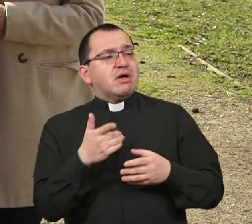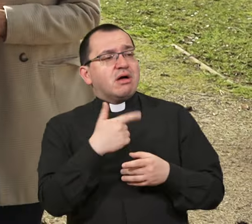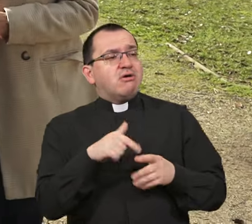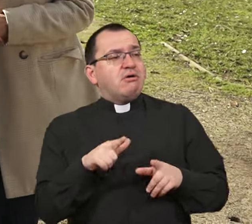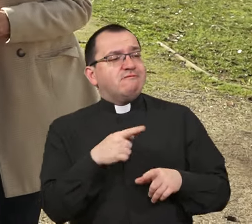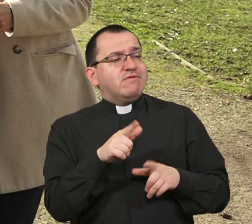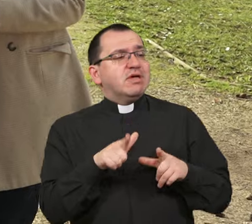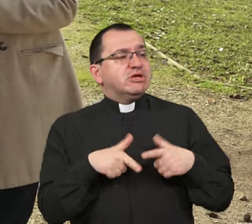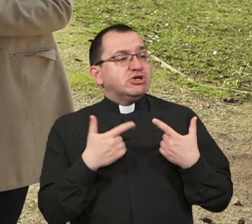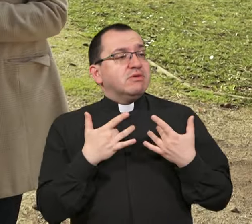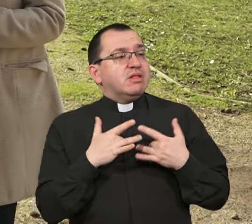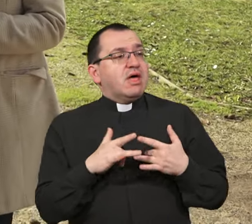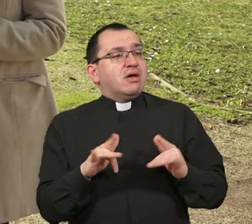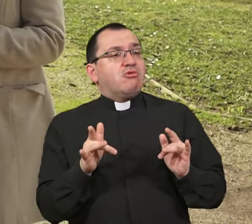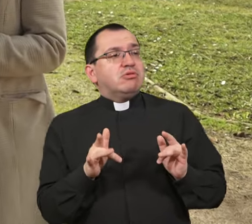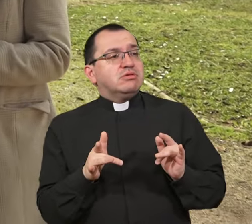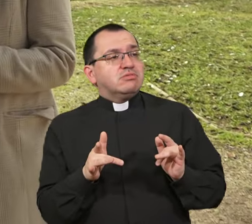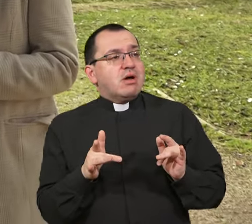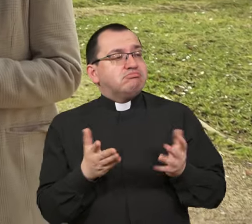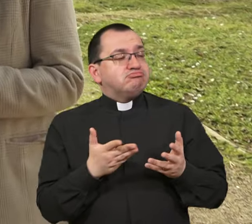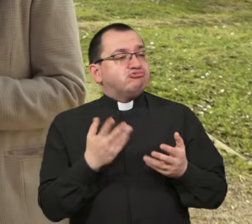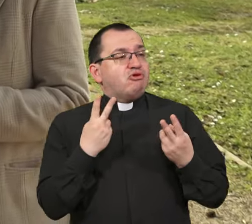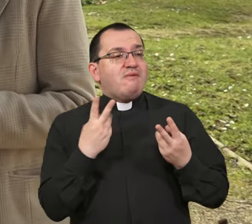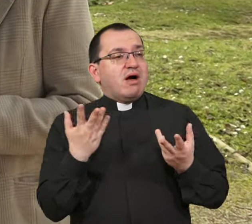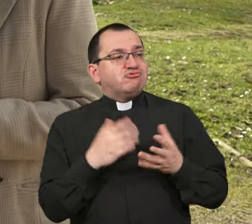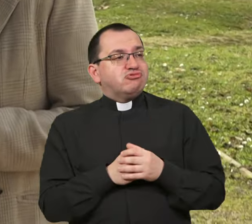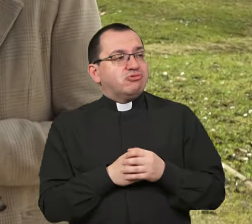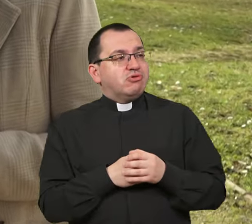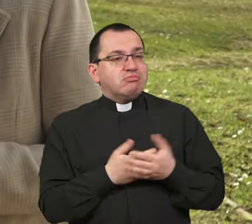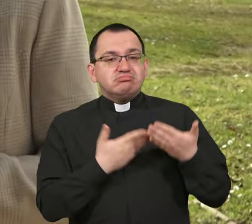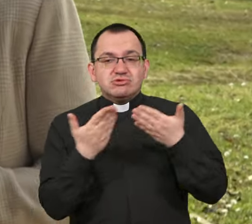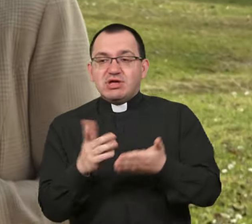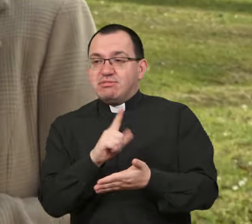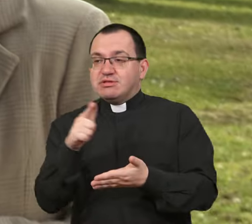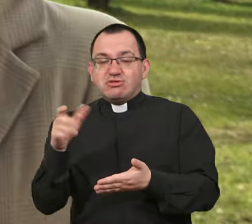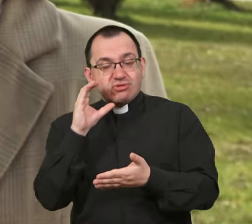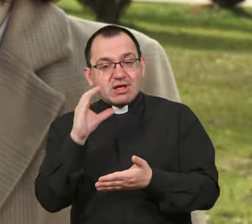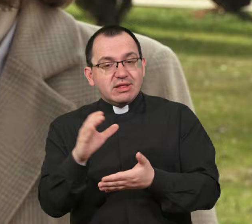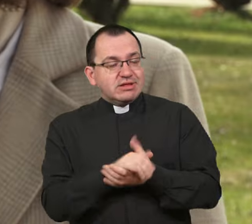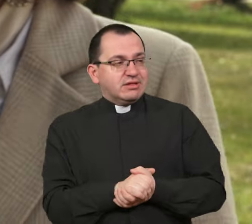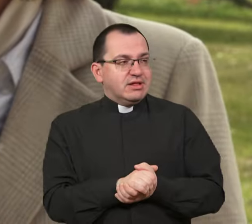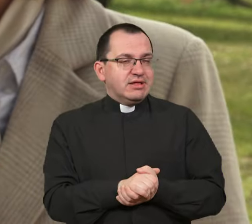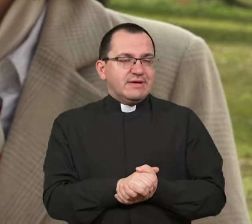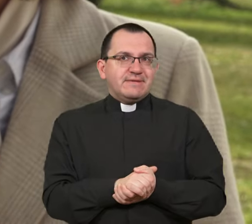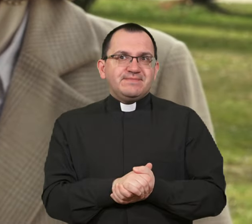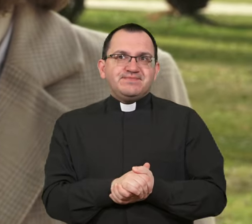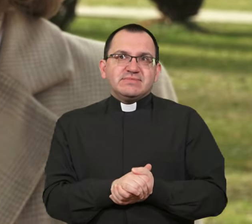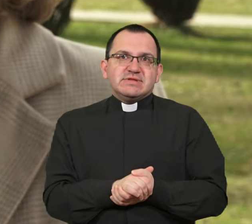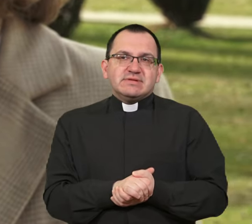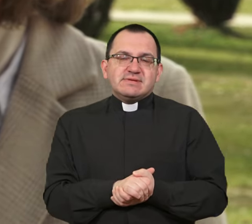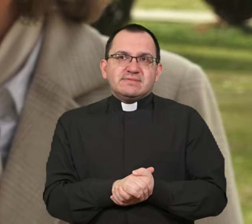živite korizmu i što biste možda stavili na srce našim gledateljima iz svog nekog iskustva i svoje svjedočanstva? Pa ja bih